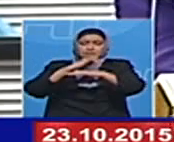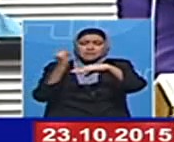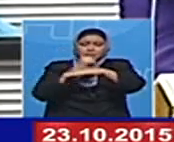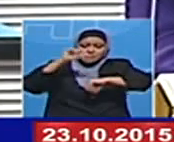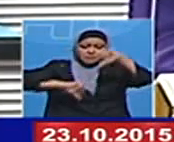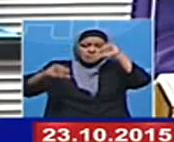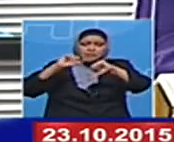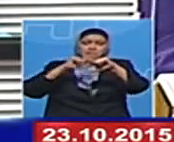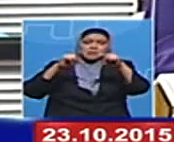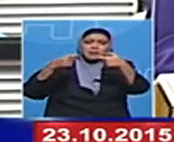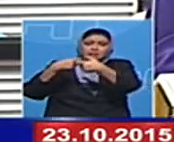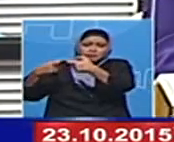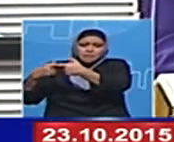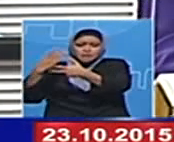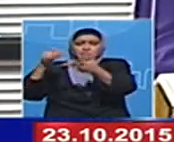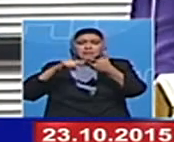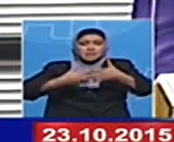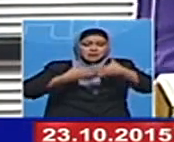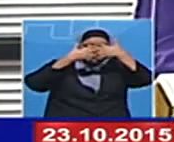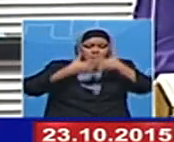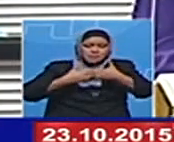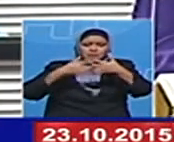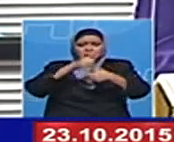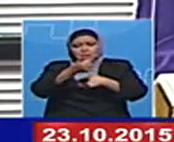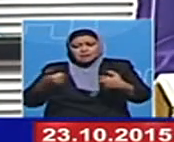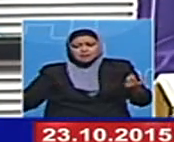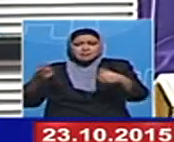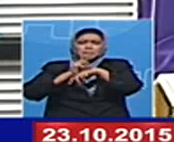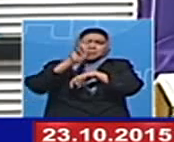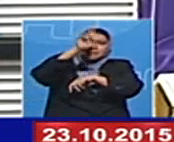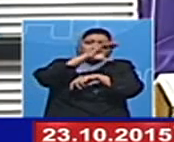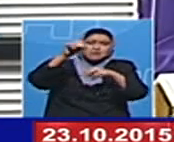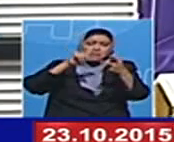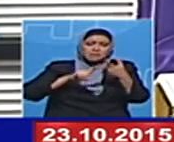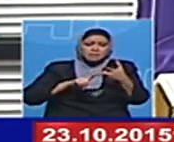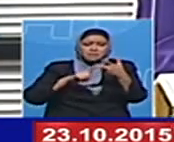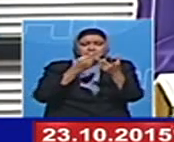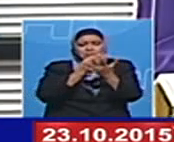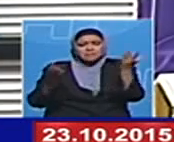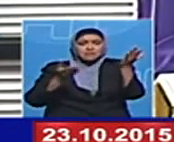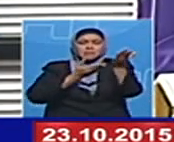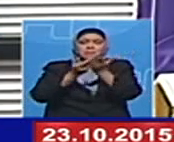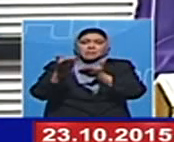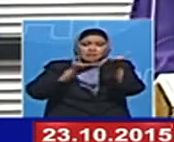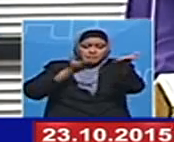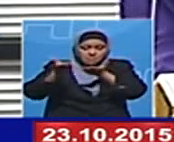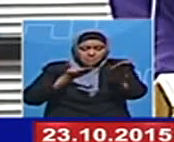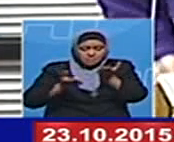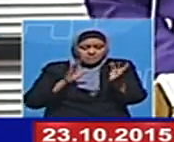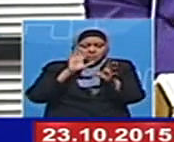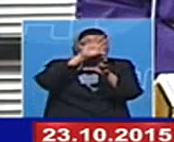elektrikal mesin dan peralatan aeroakangsa peranti perubatan dan perkhidmatan untuk itu